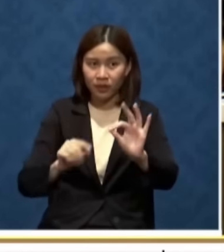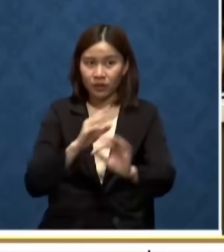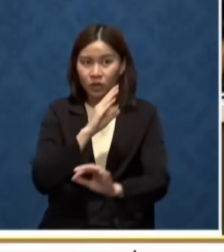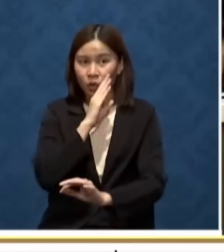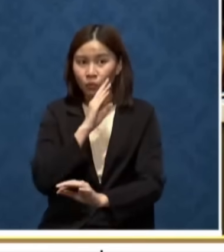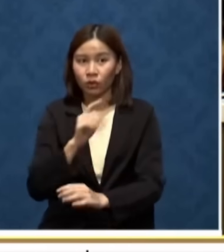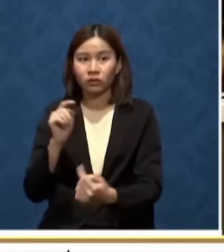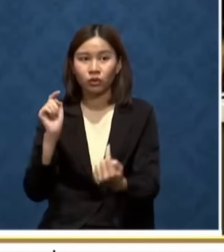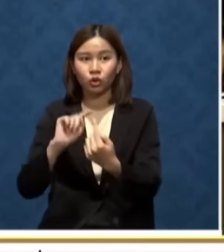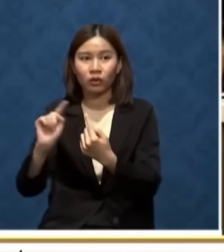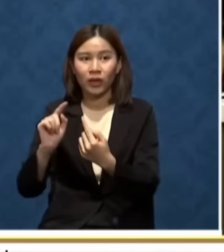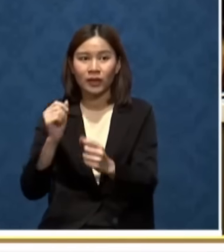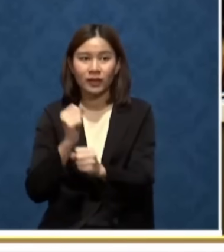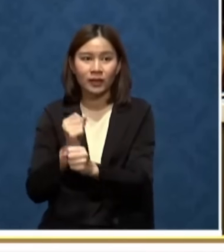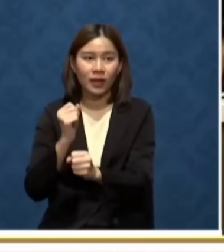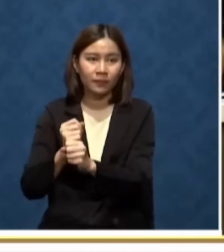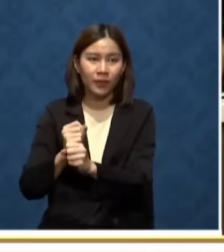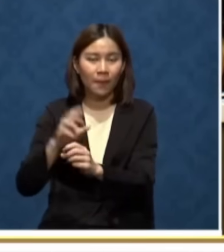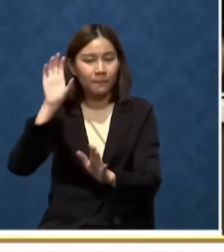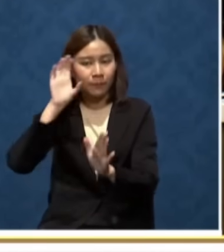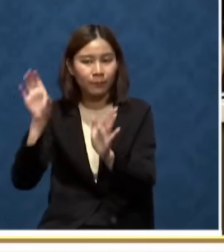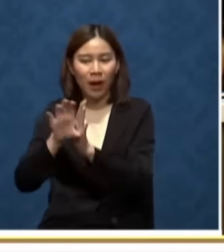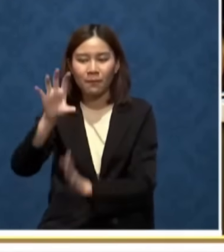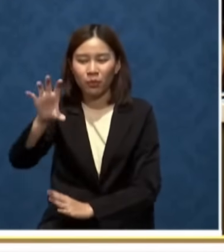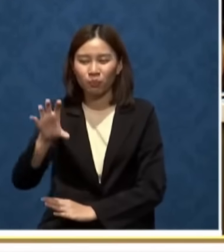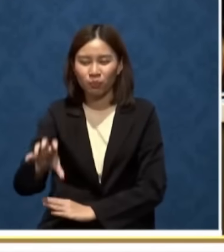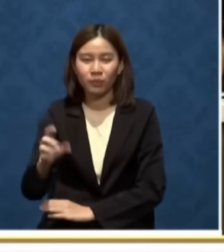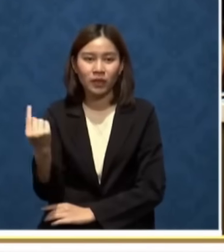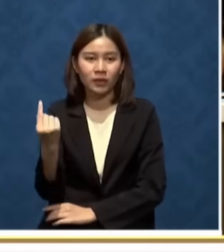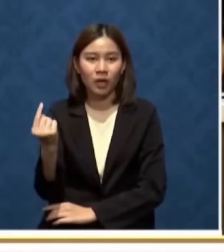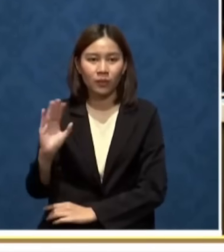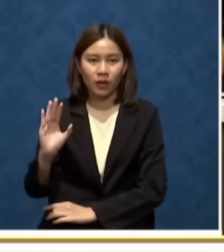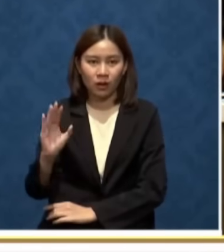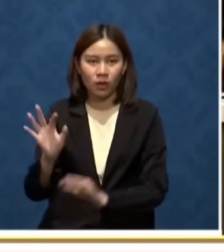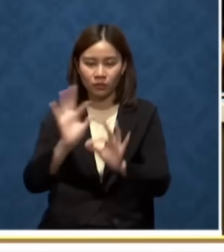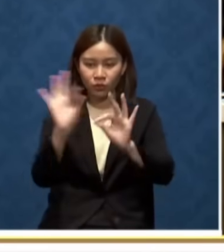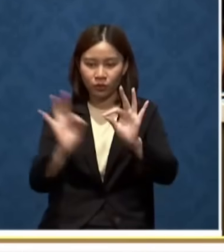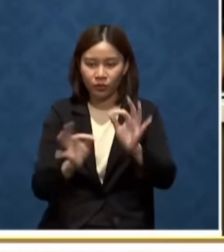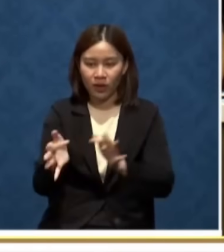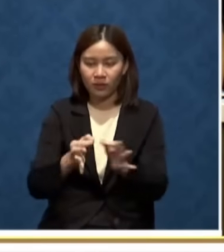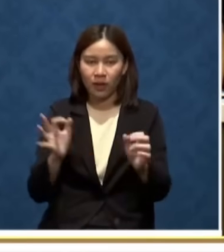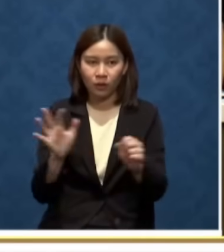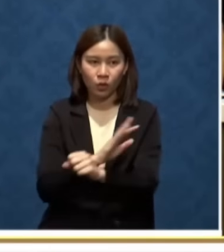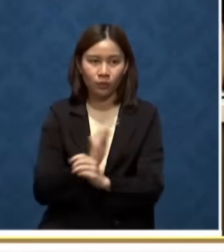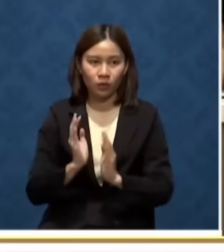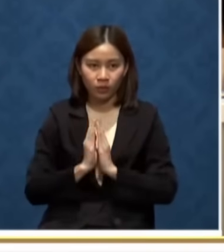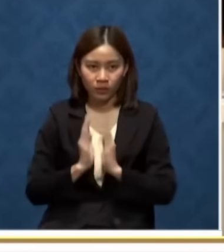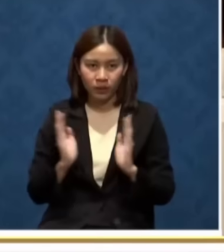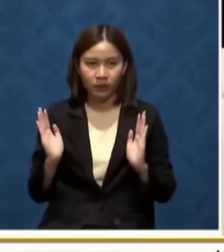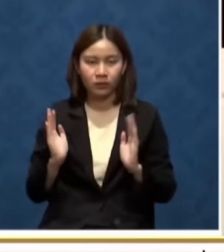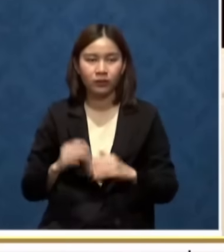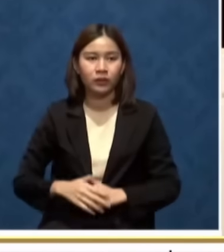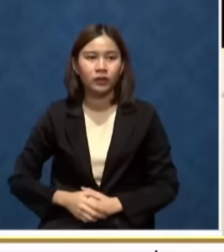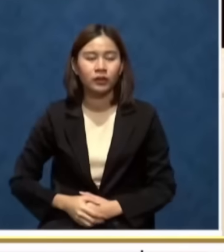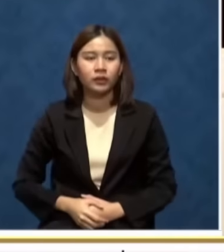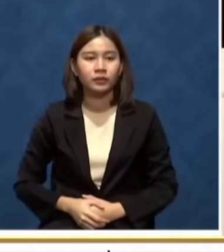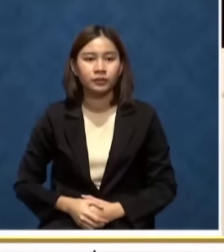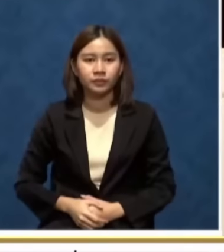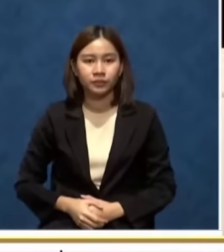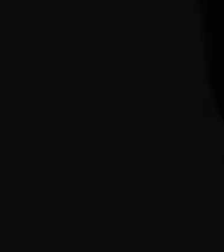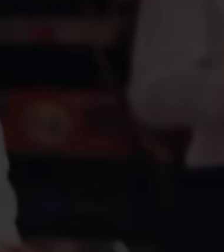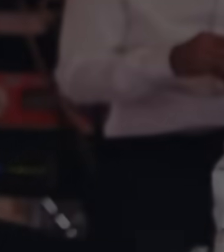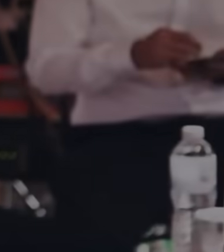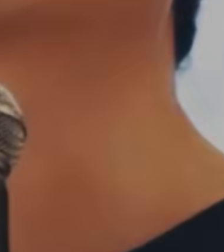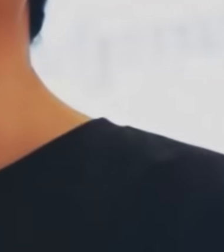ใส่แค่ผลงานที่มีแต่รูปภาพเท่านั้นขอบคุณค่ะครับขอบคุณ